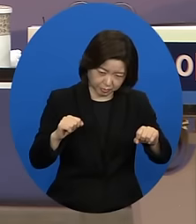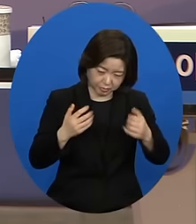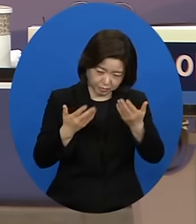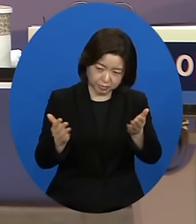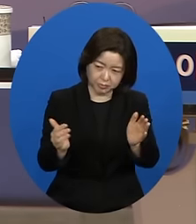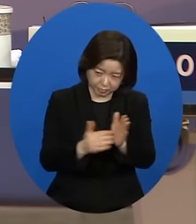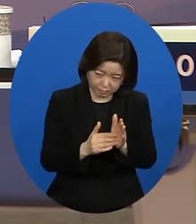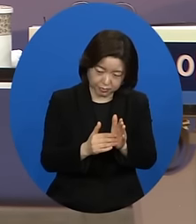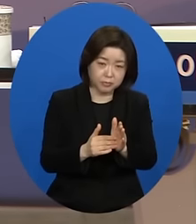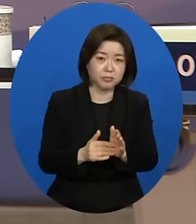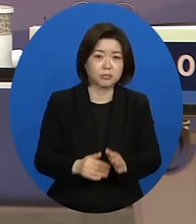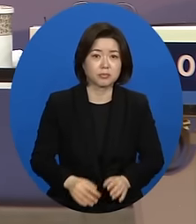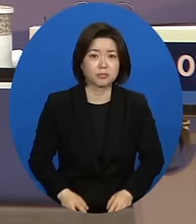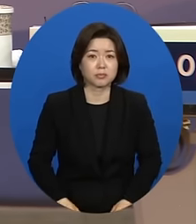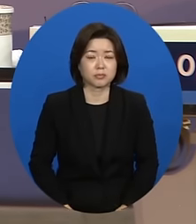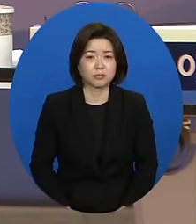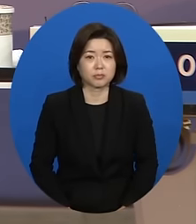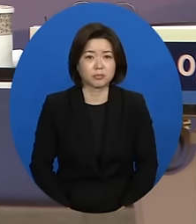용서하셨어요?